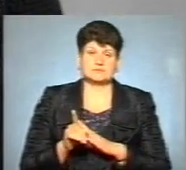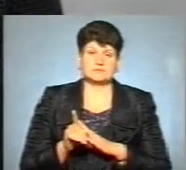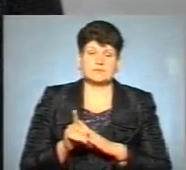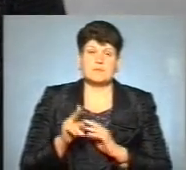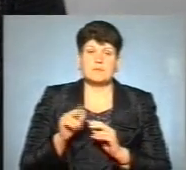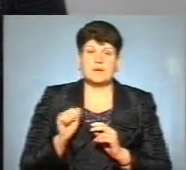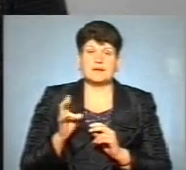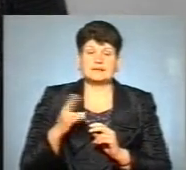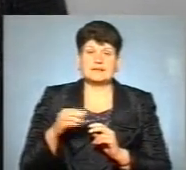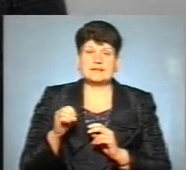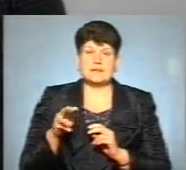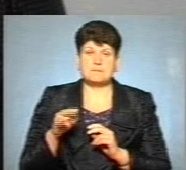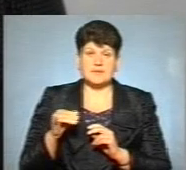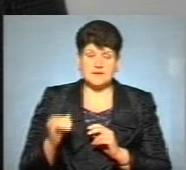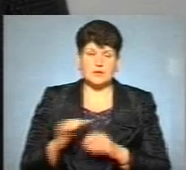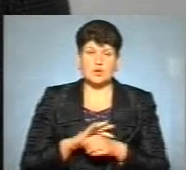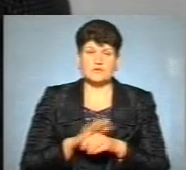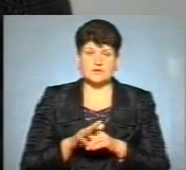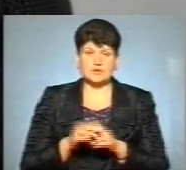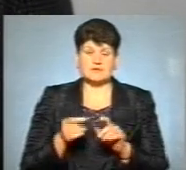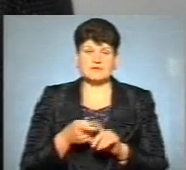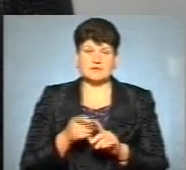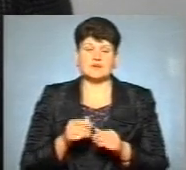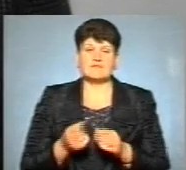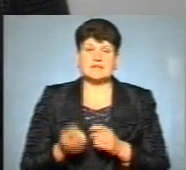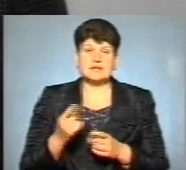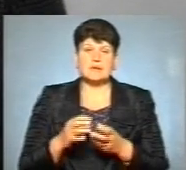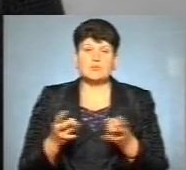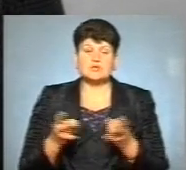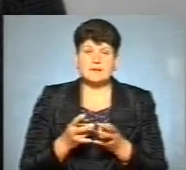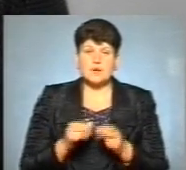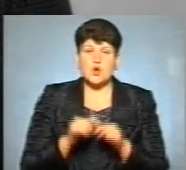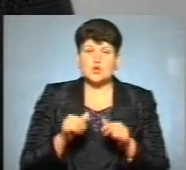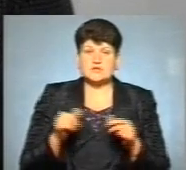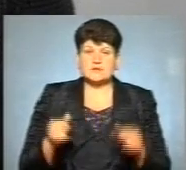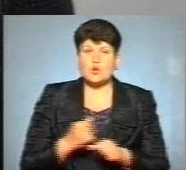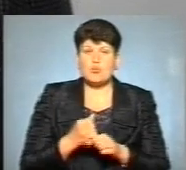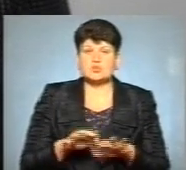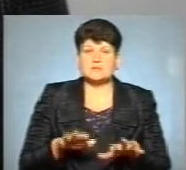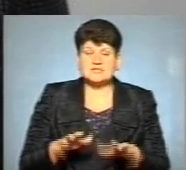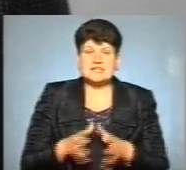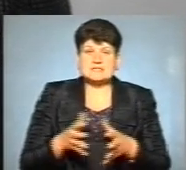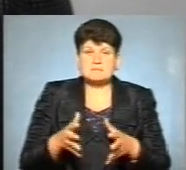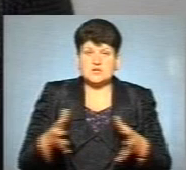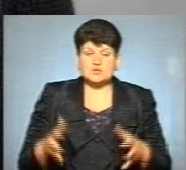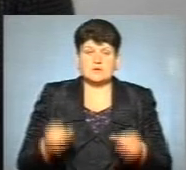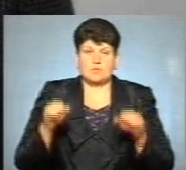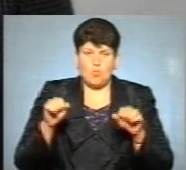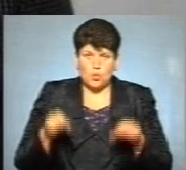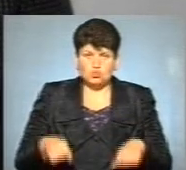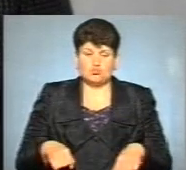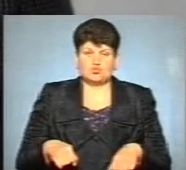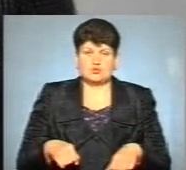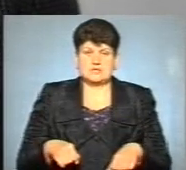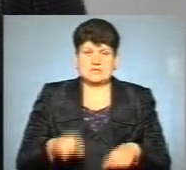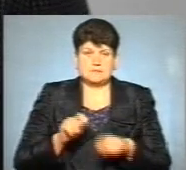пандемії коронавірусної інфекції виникла потреба розширювати робочі місця, збільшувати потужності